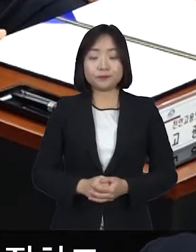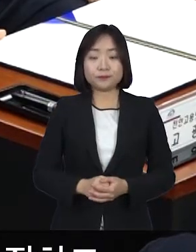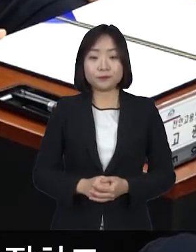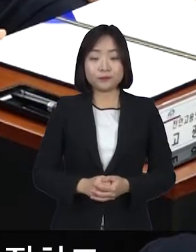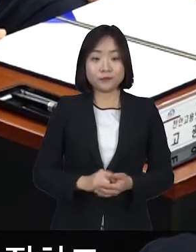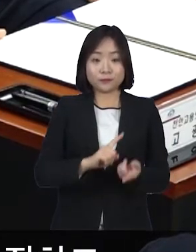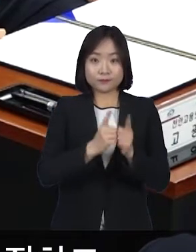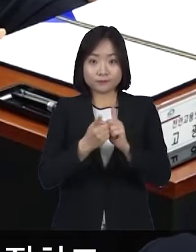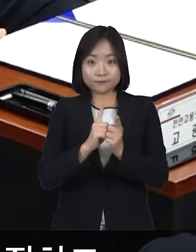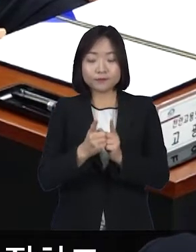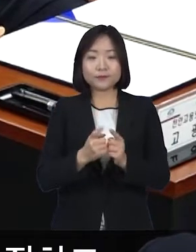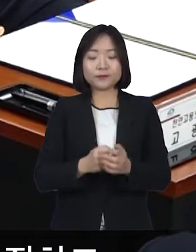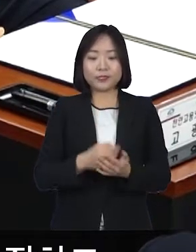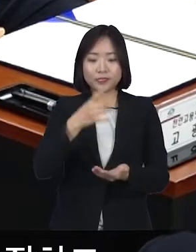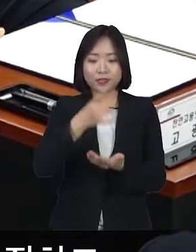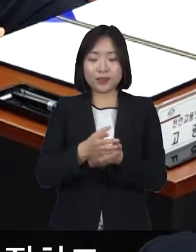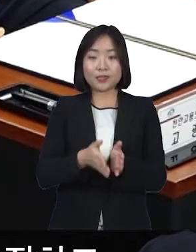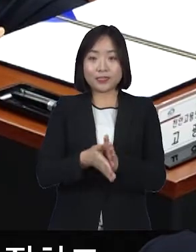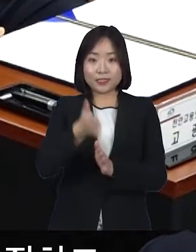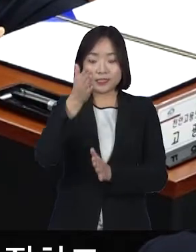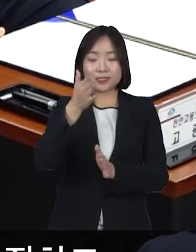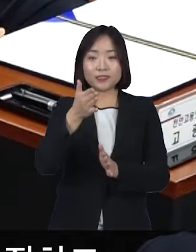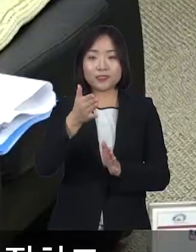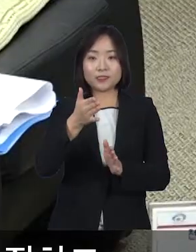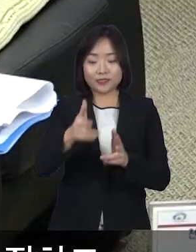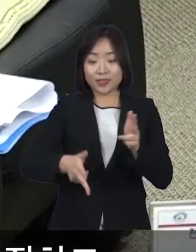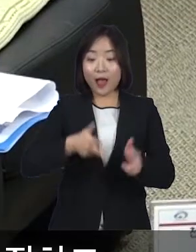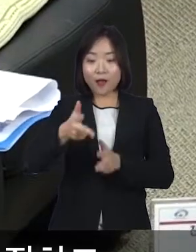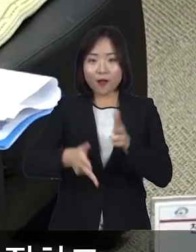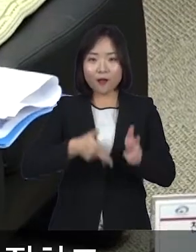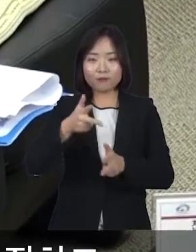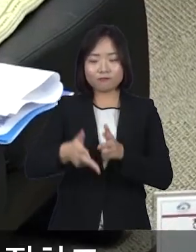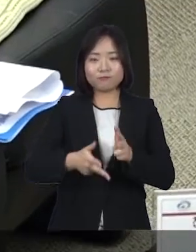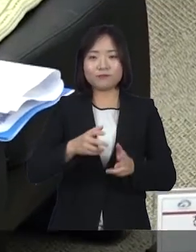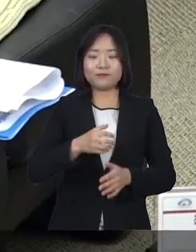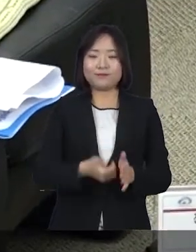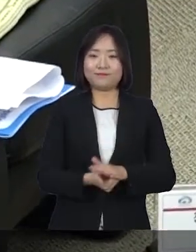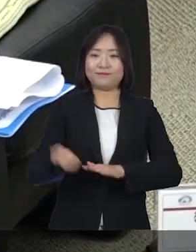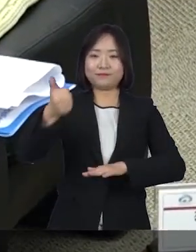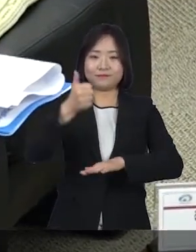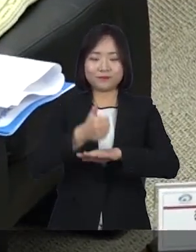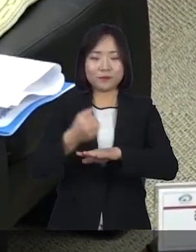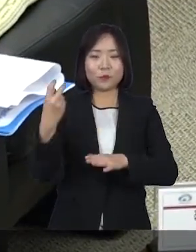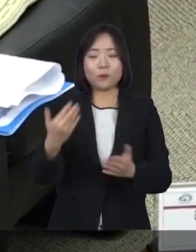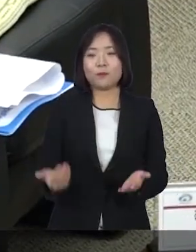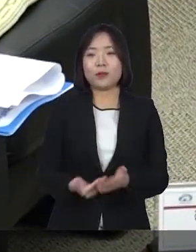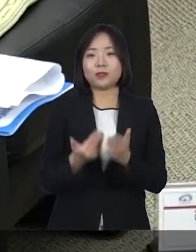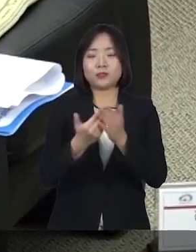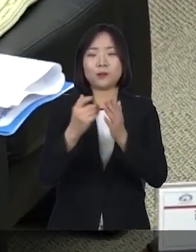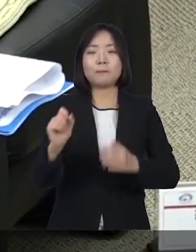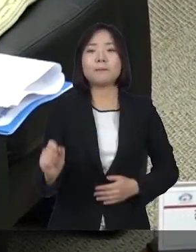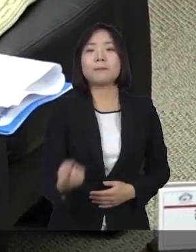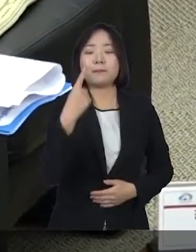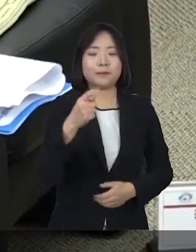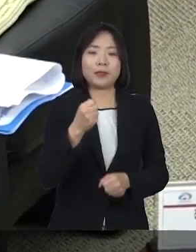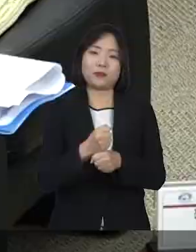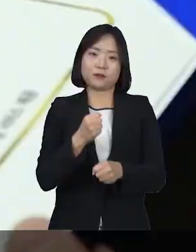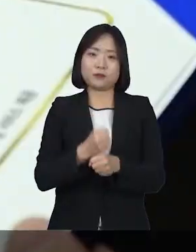기관은 천안형 청년 내일 채용공제 지원 사업을 성공적으로 추진하고 발전시켜 나갈 계기를 마련했습니다.